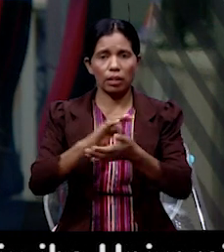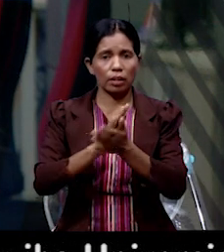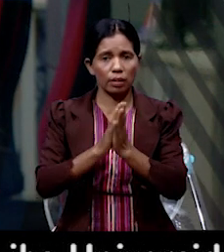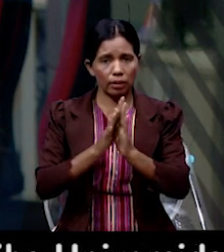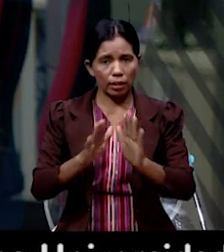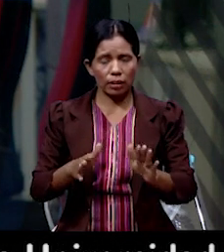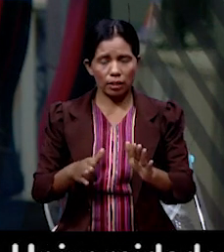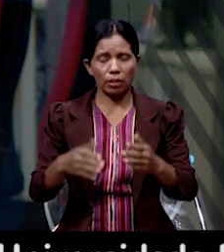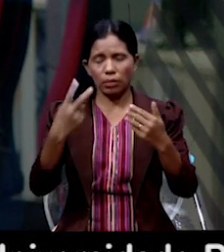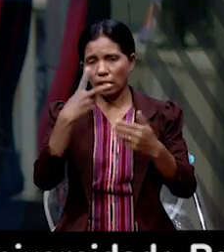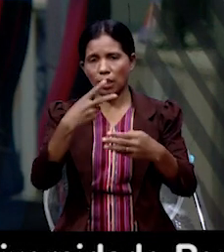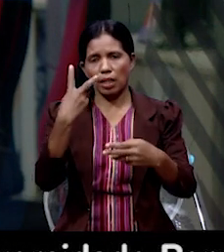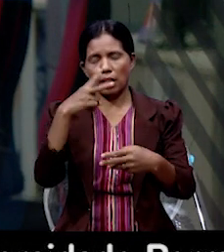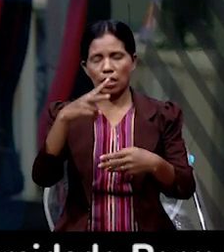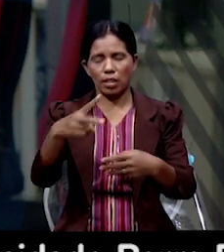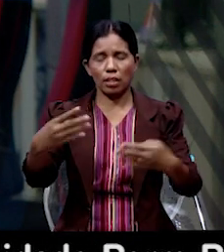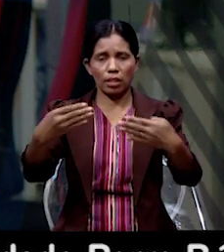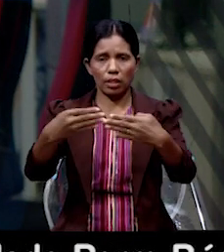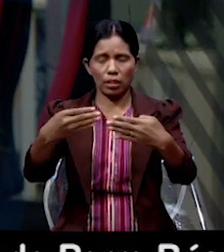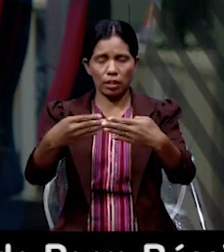kontrola linya fronteira entre na Sangrua.